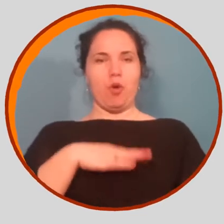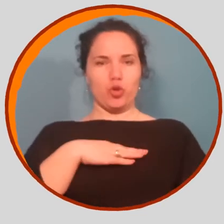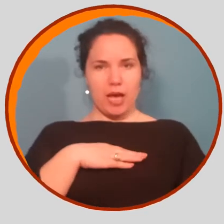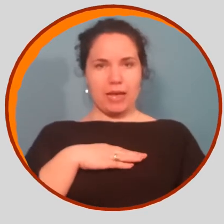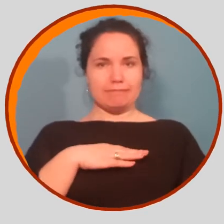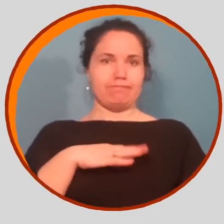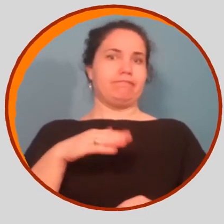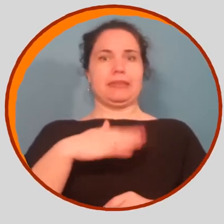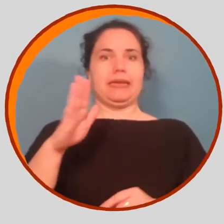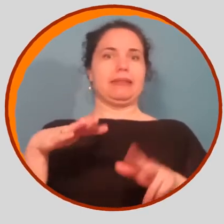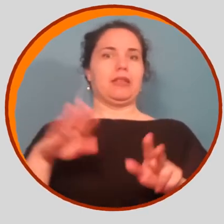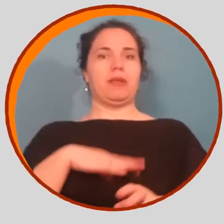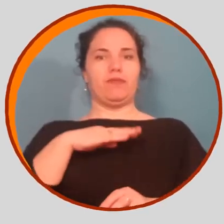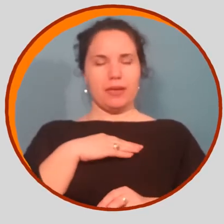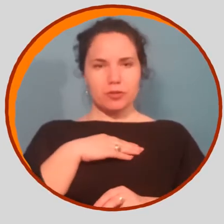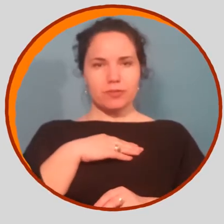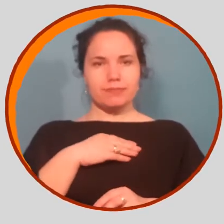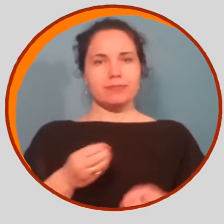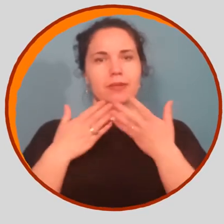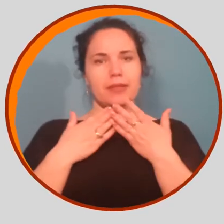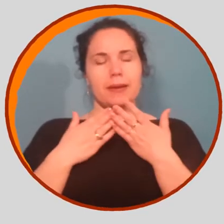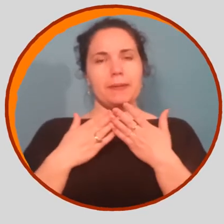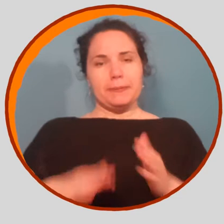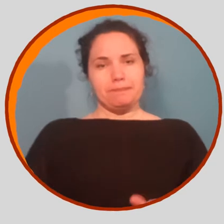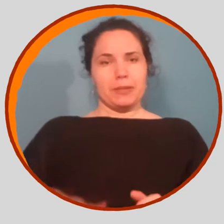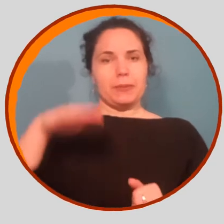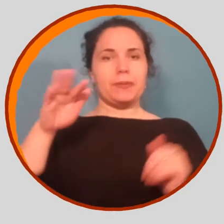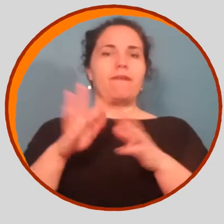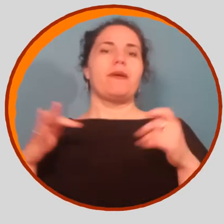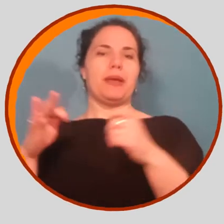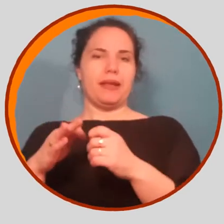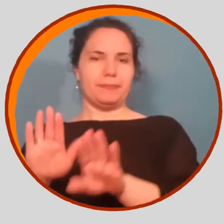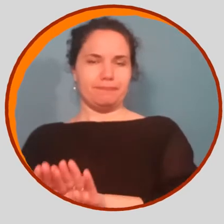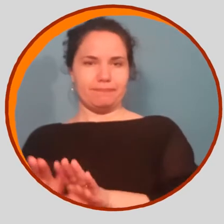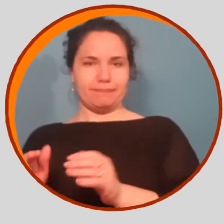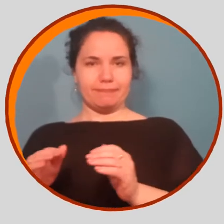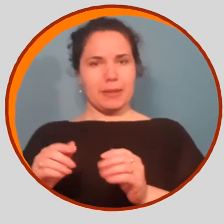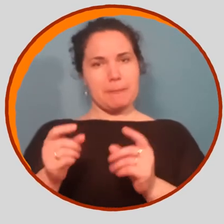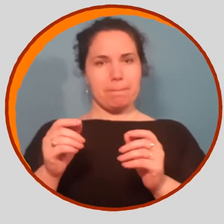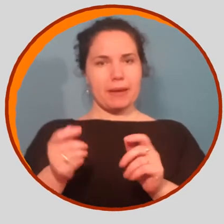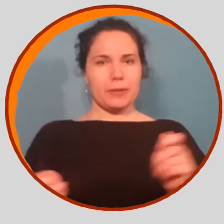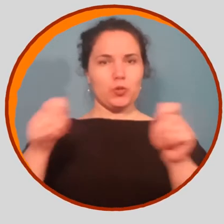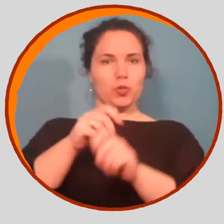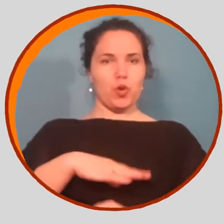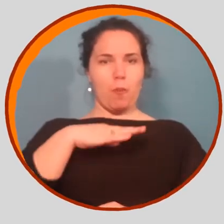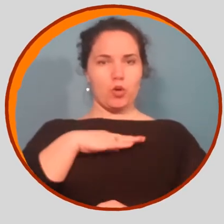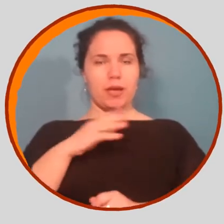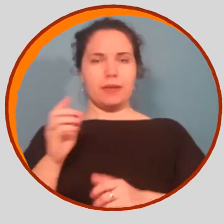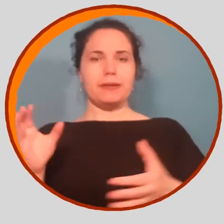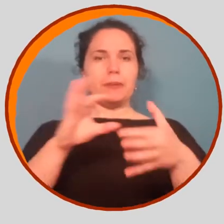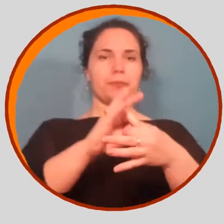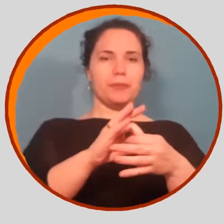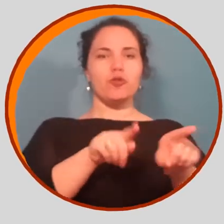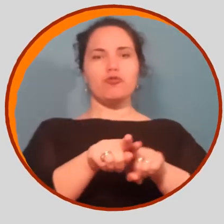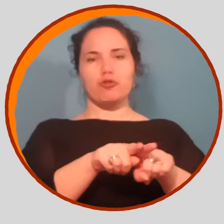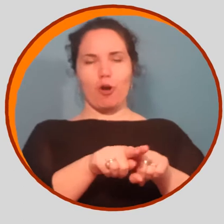Është momenti në cilën ata kanë nevojë të testojnë ato që kanë mësuar në laboratorin e vogël që është familja, për t'i testuar jashtë